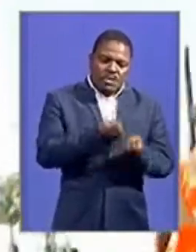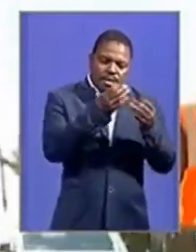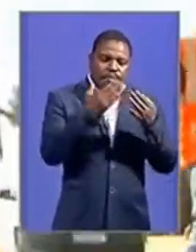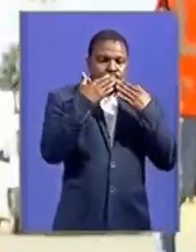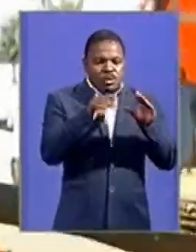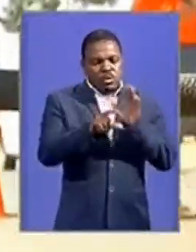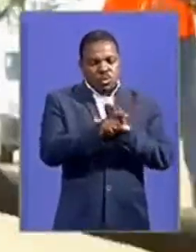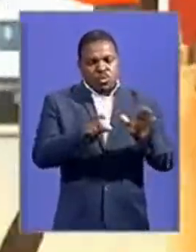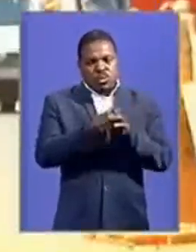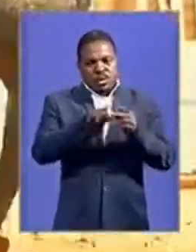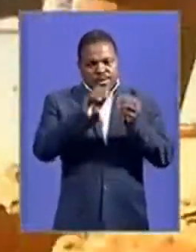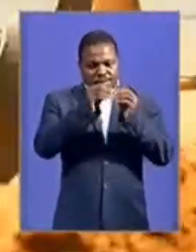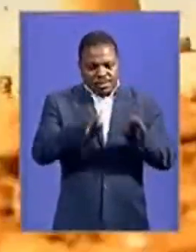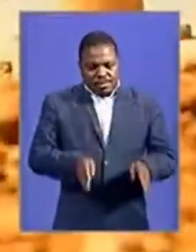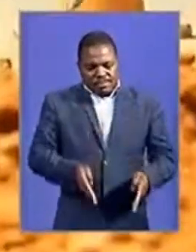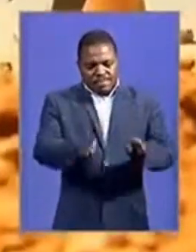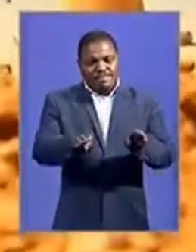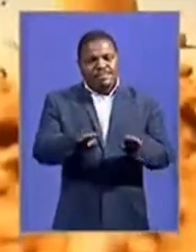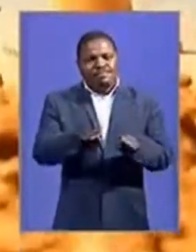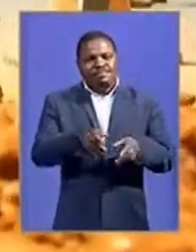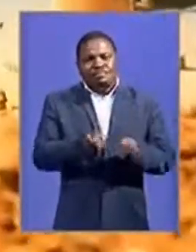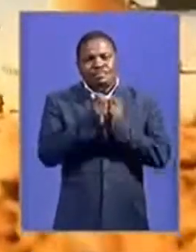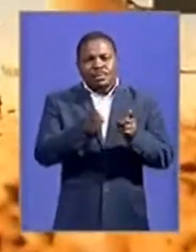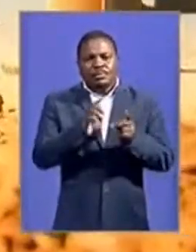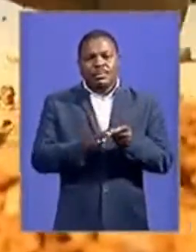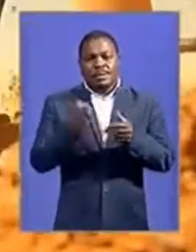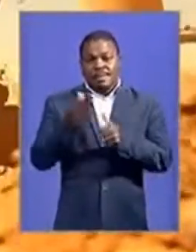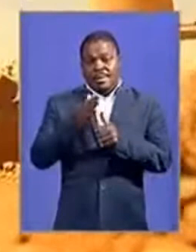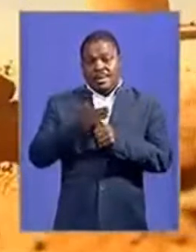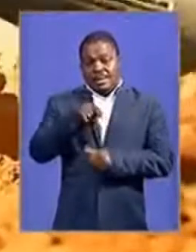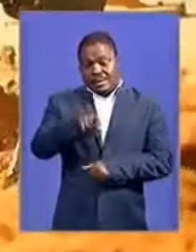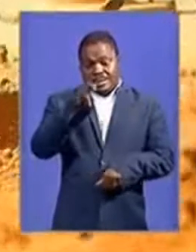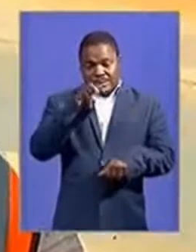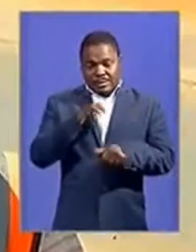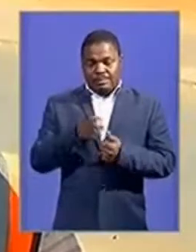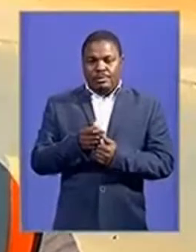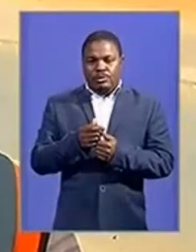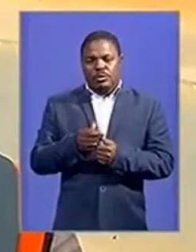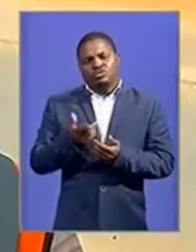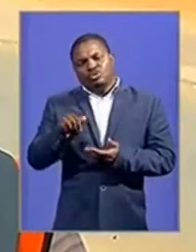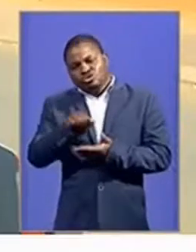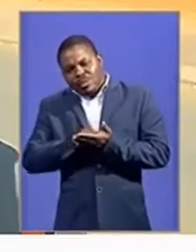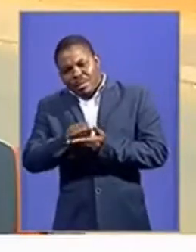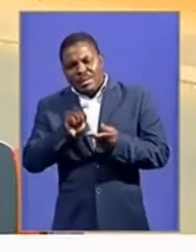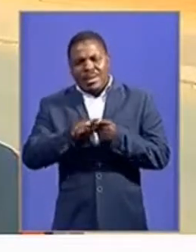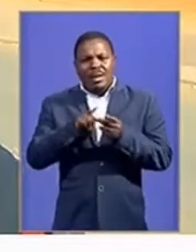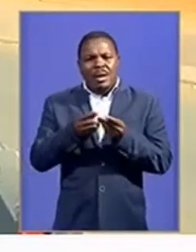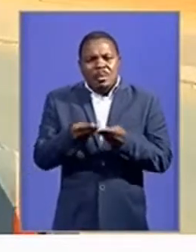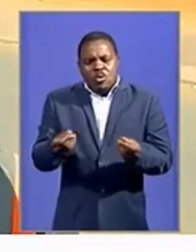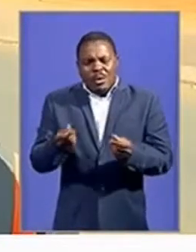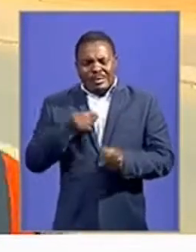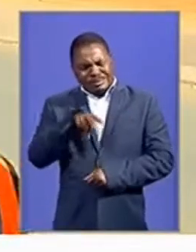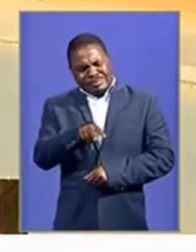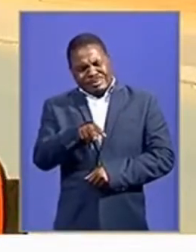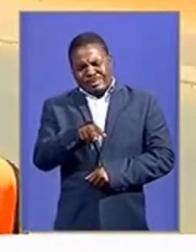ba kgona go di šomiša go thiba melete yeo. Re šomile ka semente le santa ra bona dilo tša di laste ka re ke ntse ke dutse